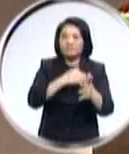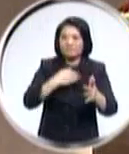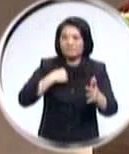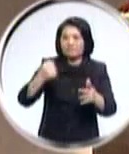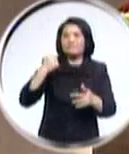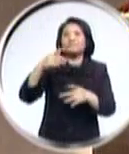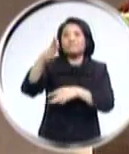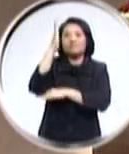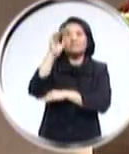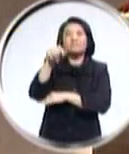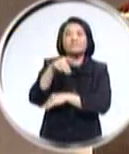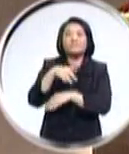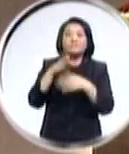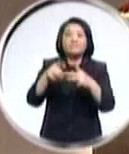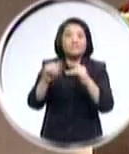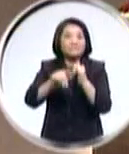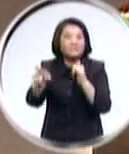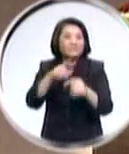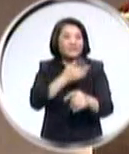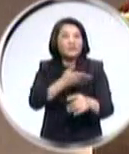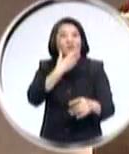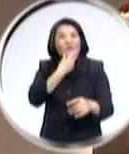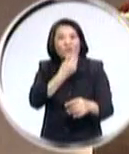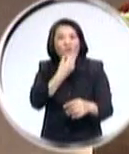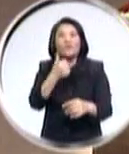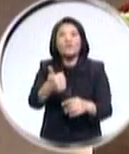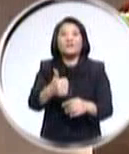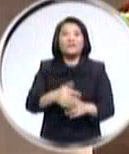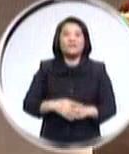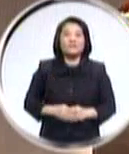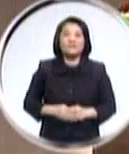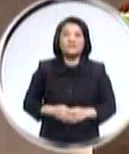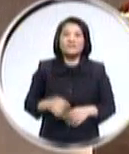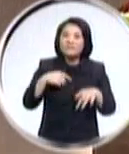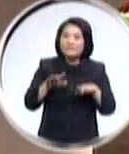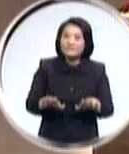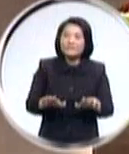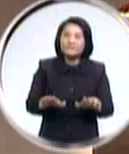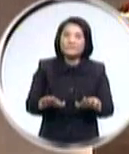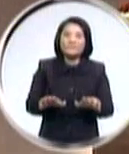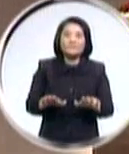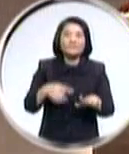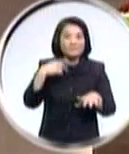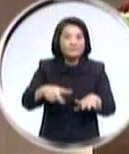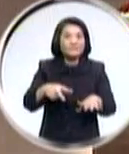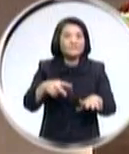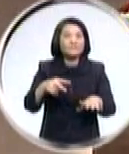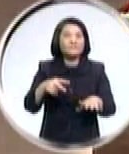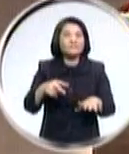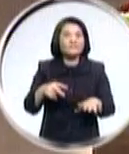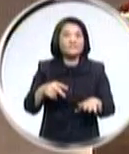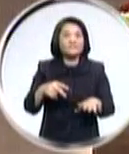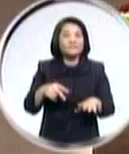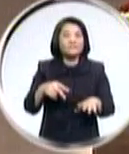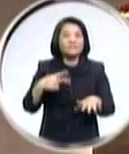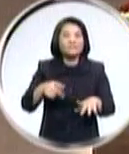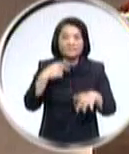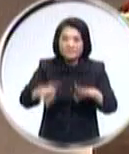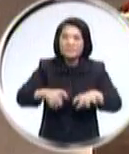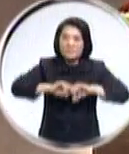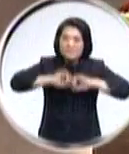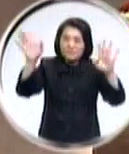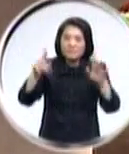政府，为人民创造幸福的愿景。现在我要再请我们的国人